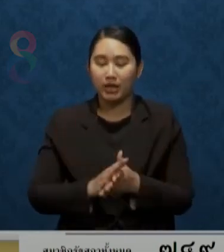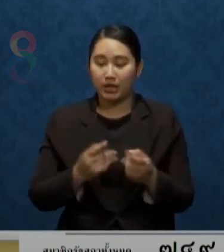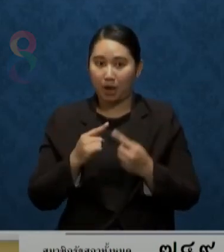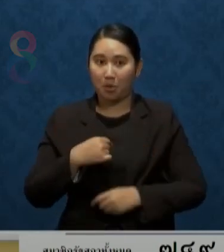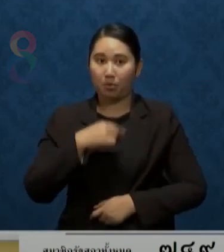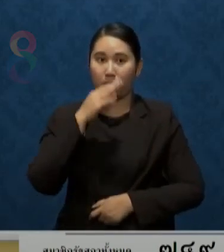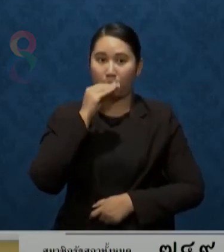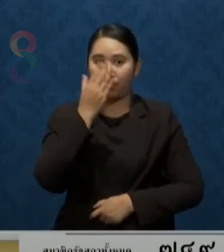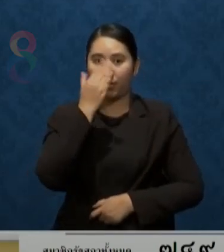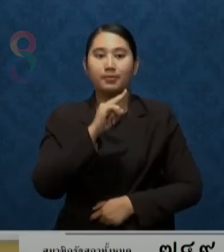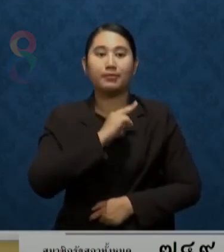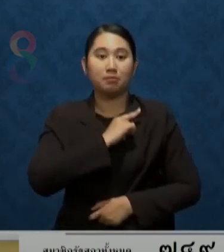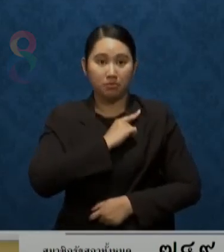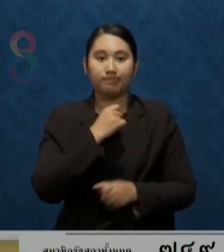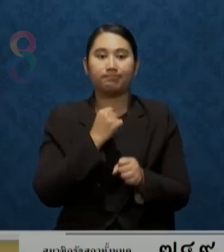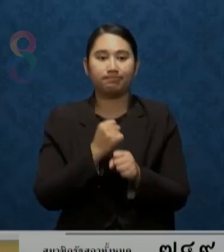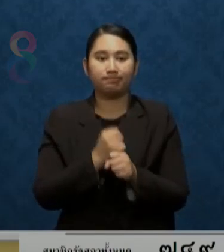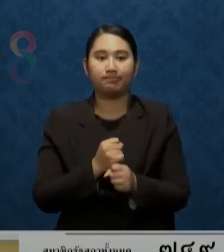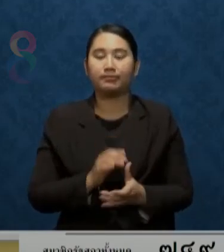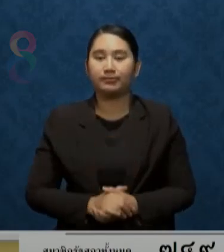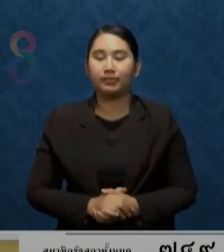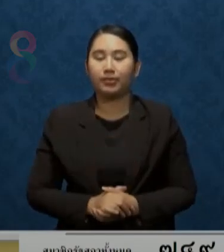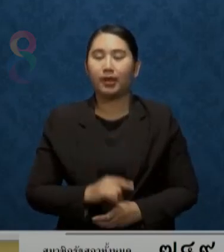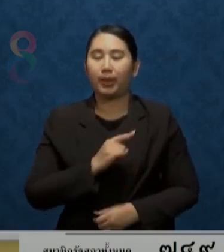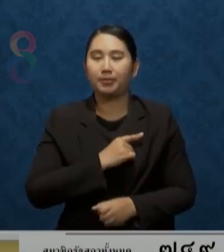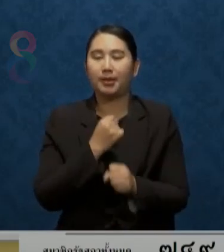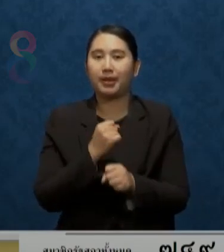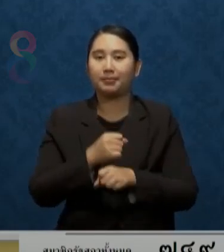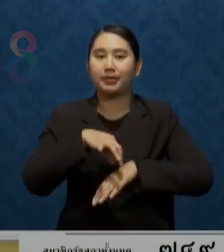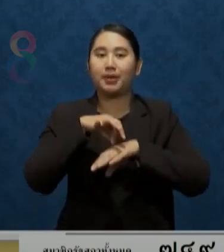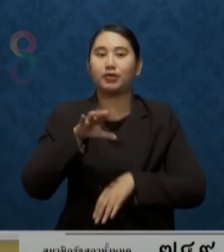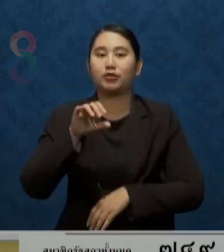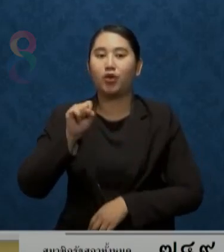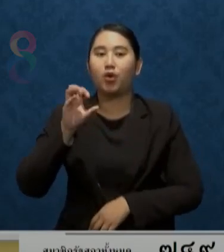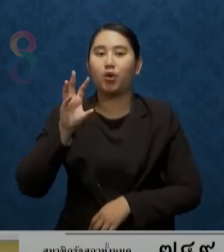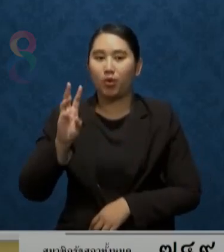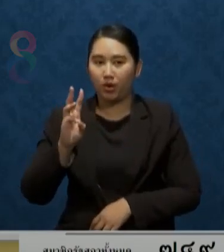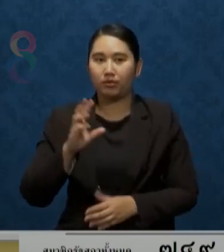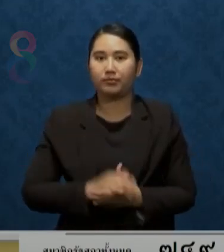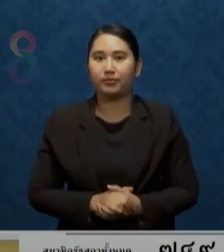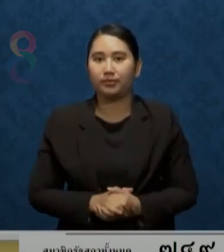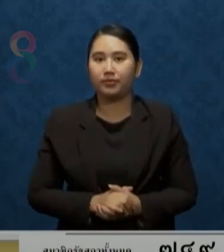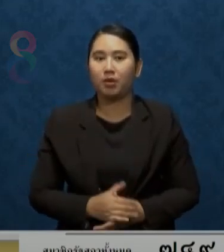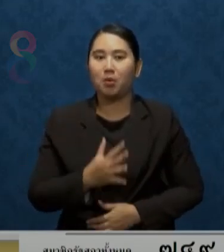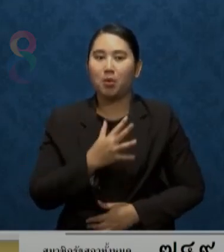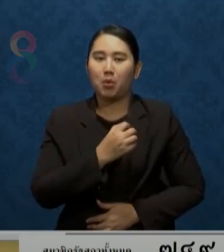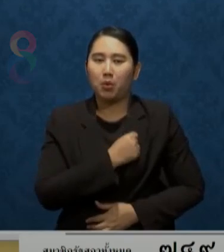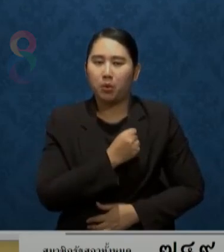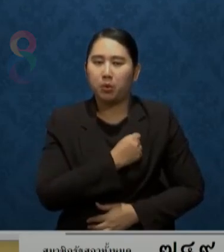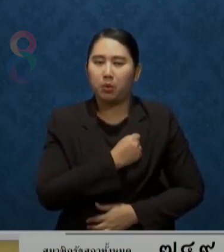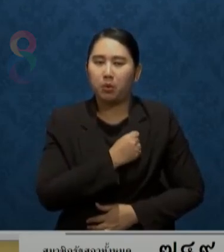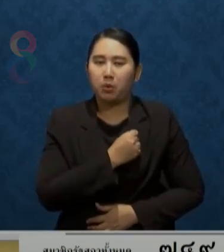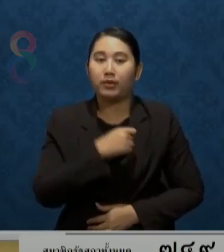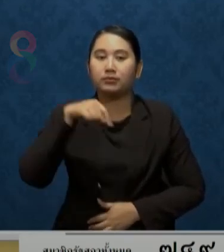คิดว่ามันเป็นหน้าที่เป็นภารกิจสำคัญของความเป็นสมาชิกวุฒิสภาที่ทนอยู่ในสภา